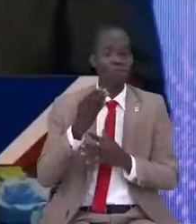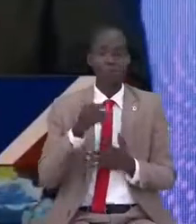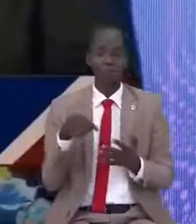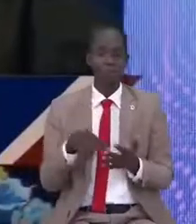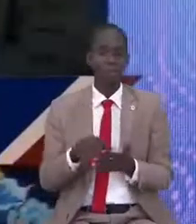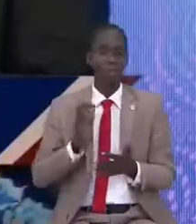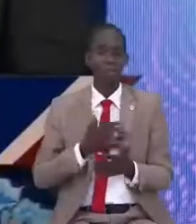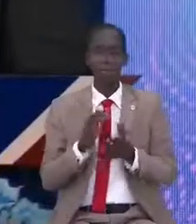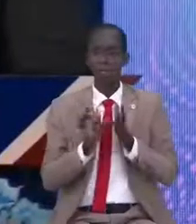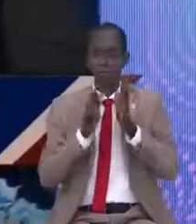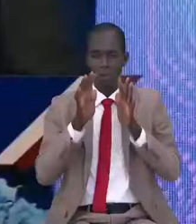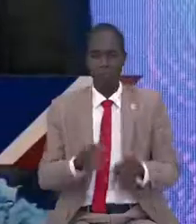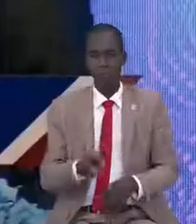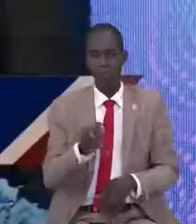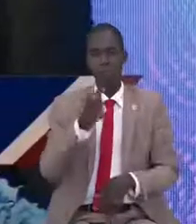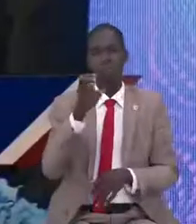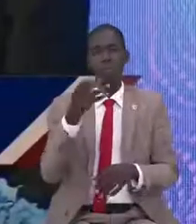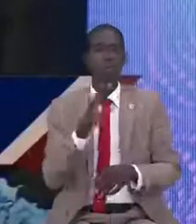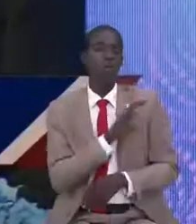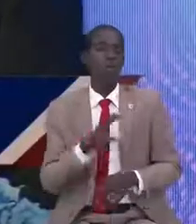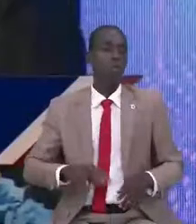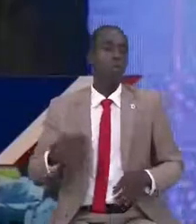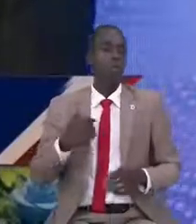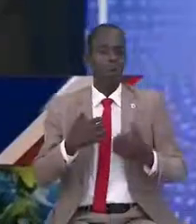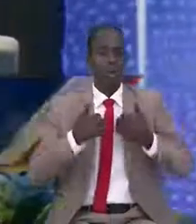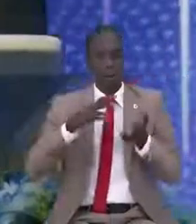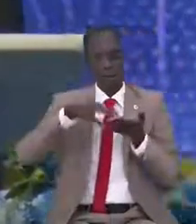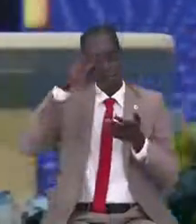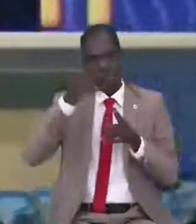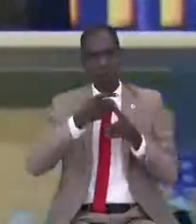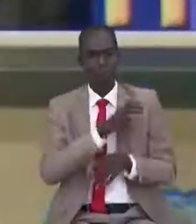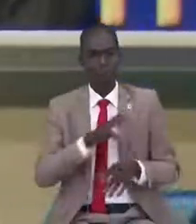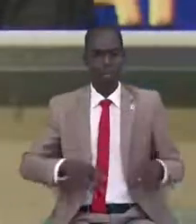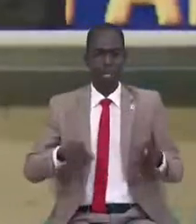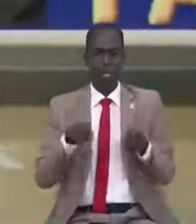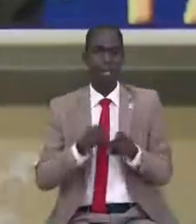choses lors de notre apprentissage, lors de notre